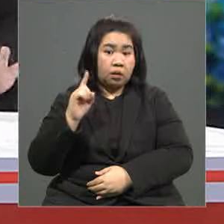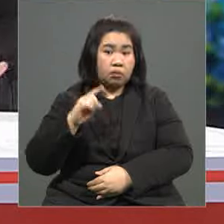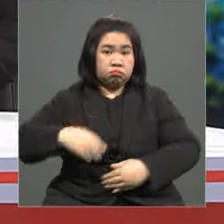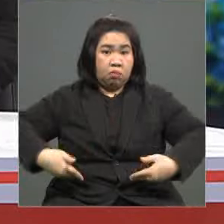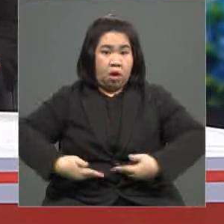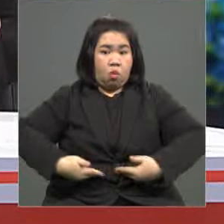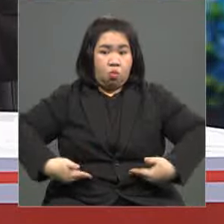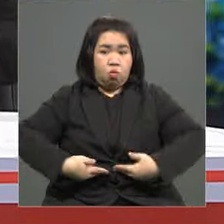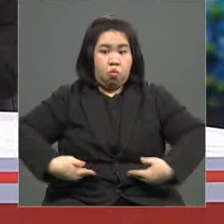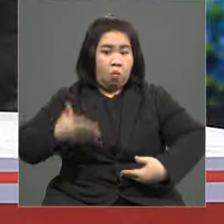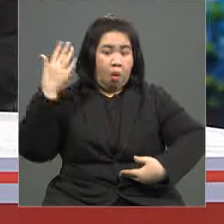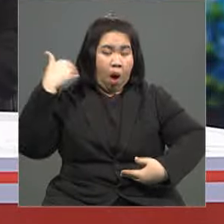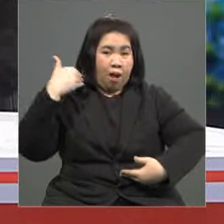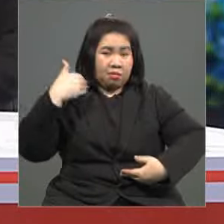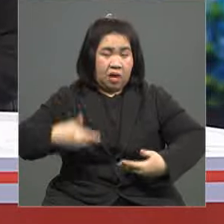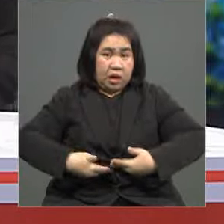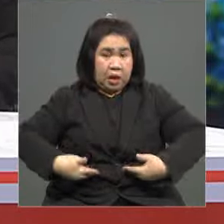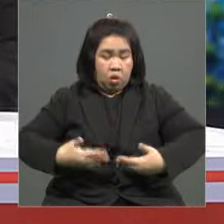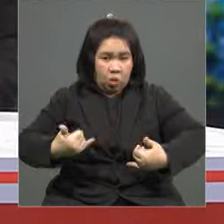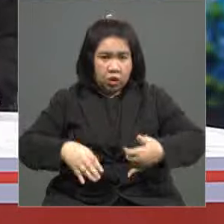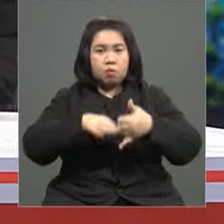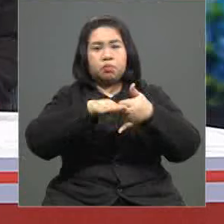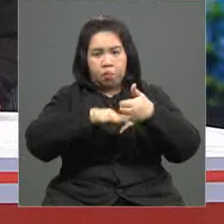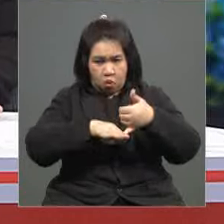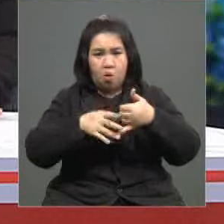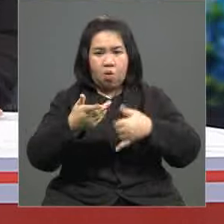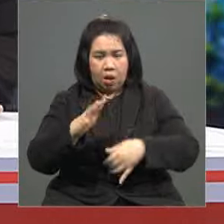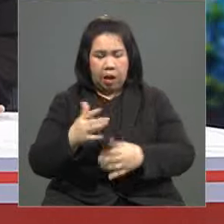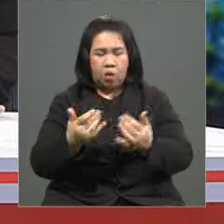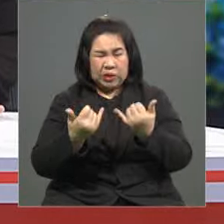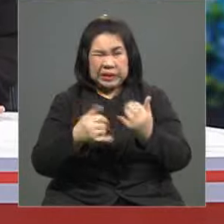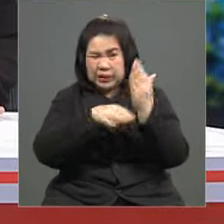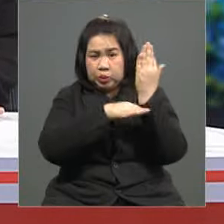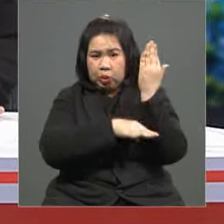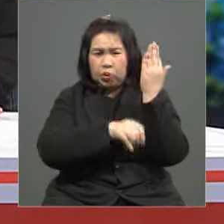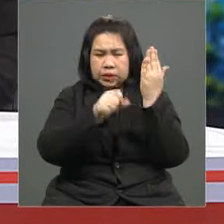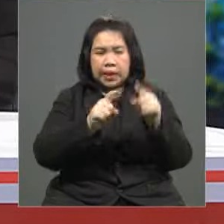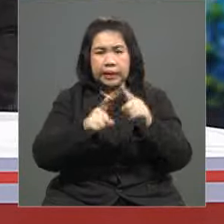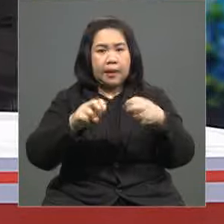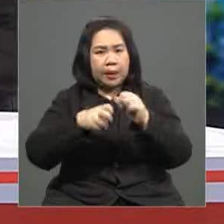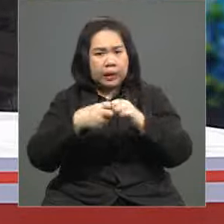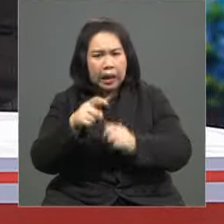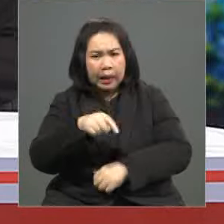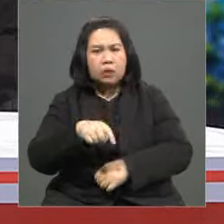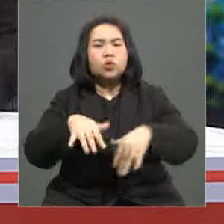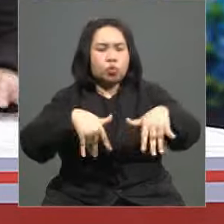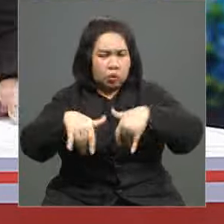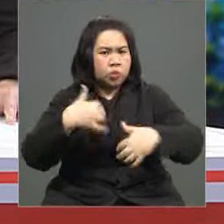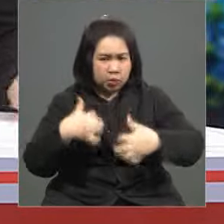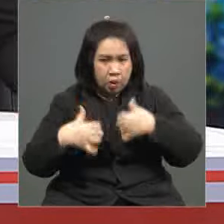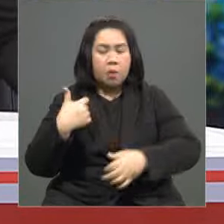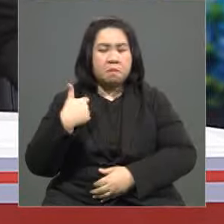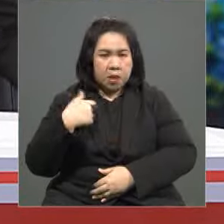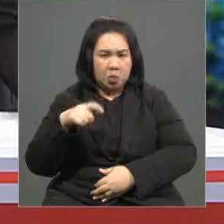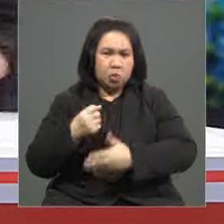อยู่ที่เอวของคุณสุพัฒตอนนี้ลดลงไปเหลือครึ่งน่องแล้วก็ลังลดลงอย่างต่อเนื่องแต่ว่าความเสียหายการต้องการความช่วยเหลือนั้นยังคงต้องการอยู่